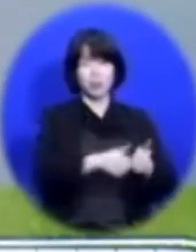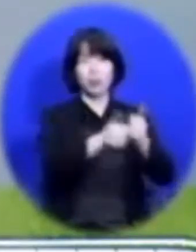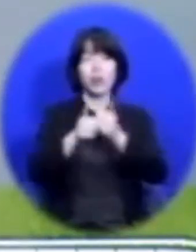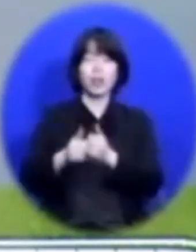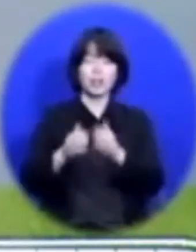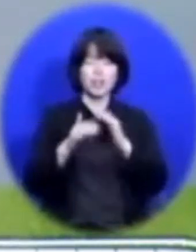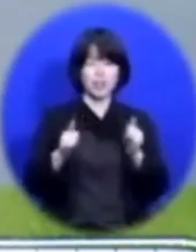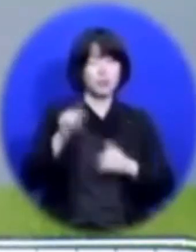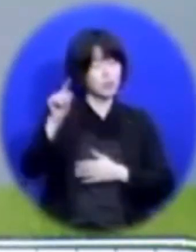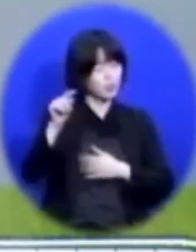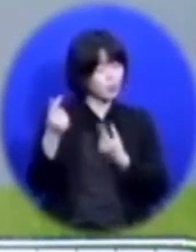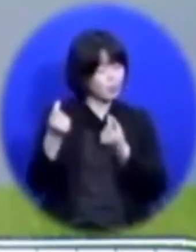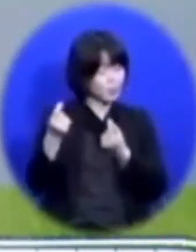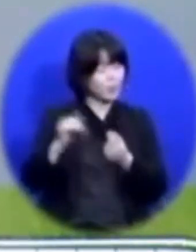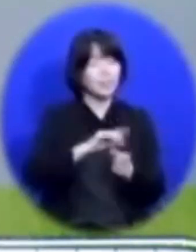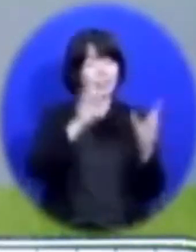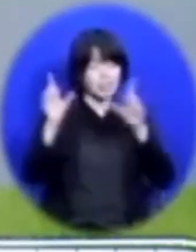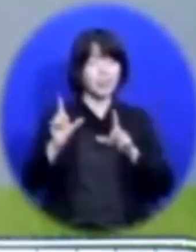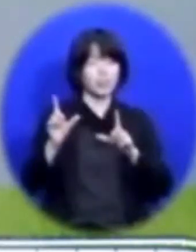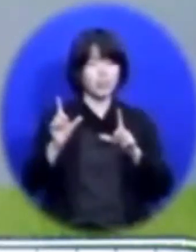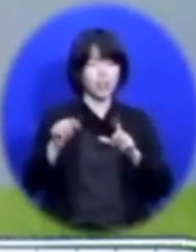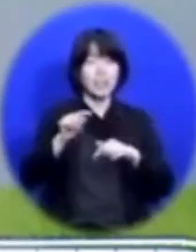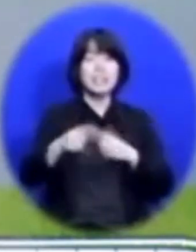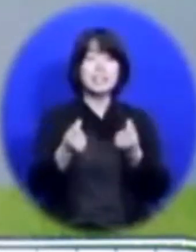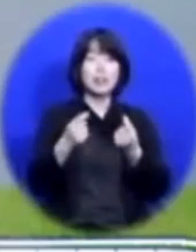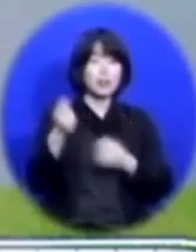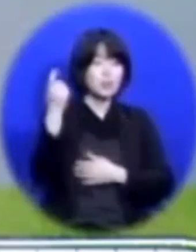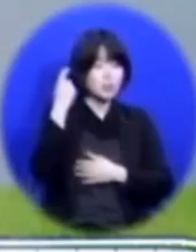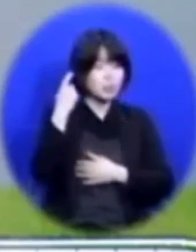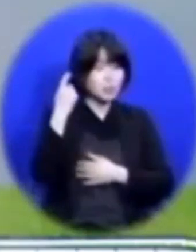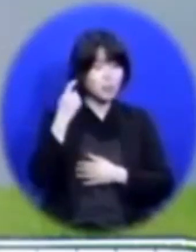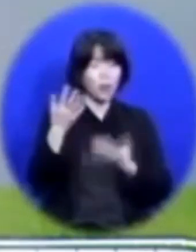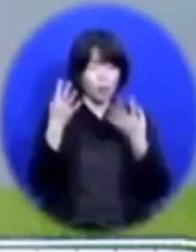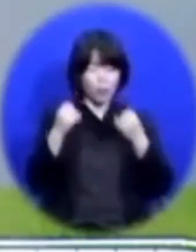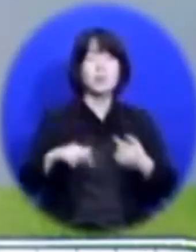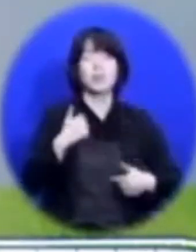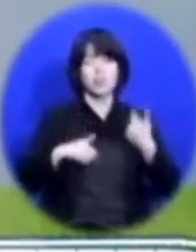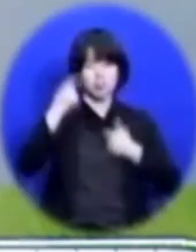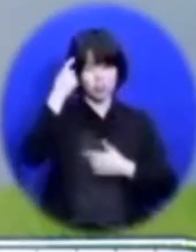사는구나 ."라고생각할수도있겠죠.그러면얼마나행복하시겠어요?